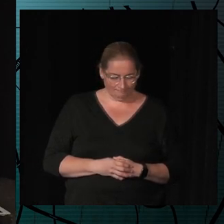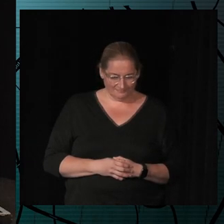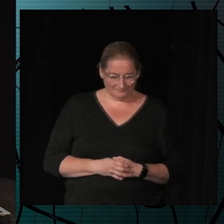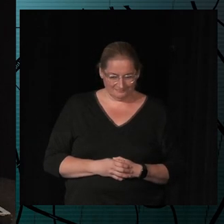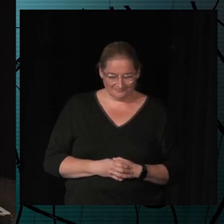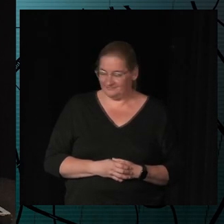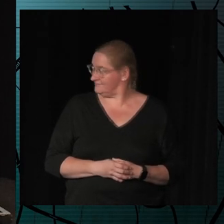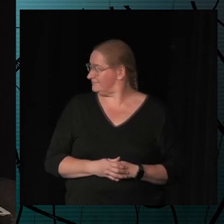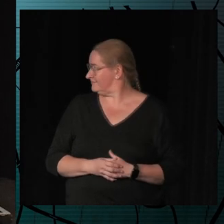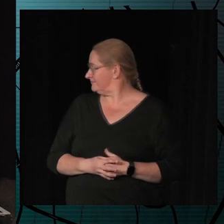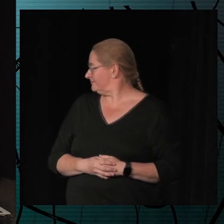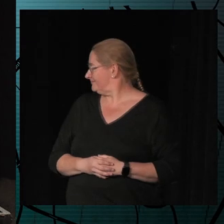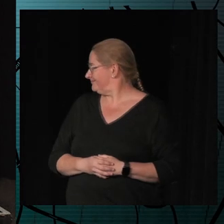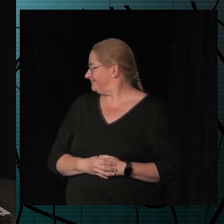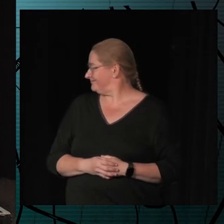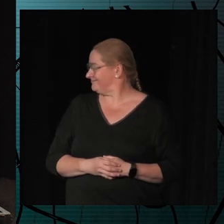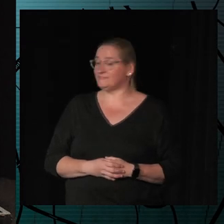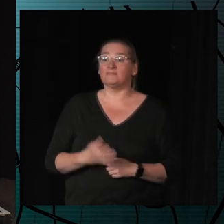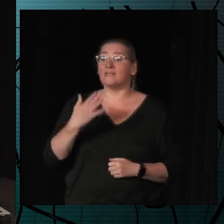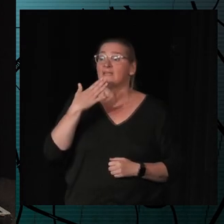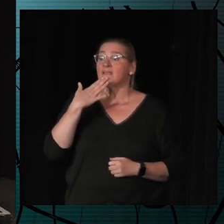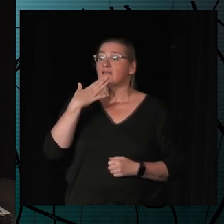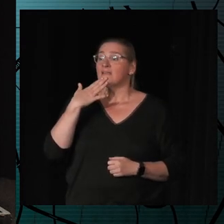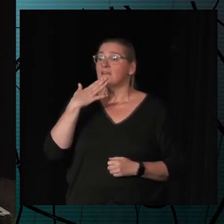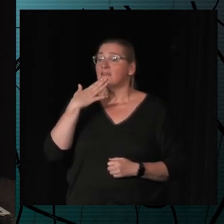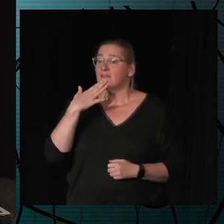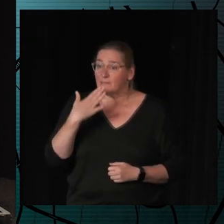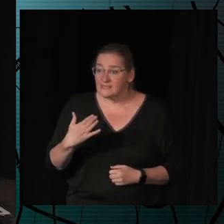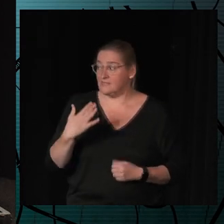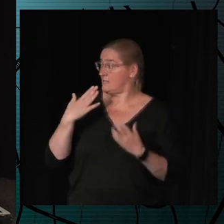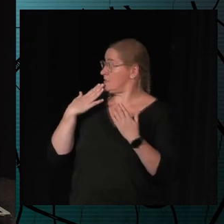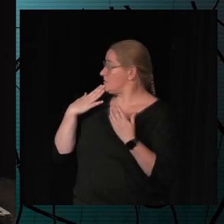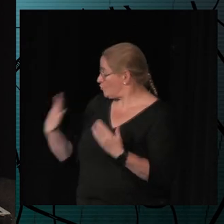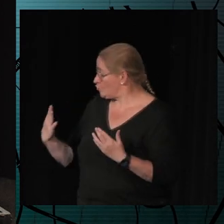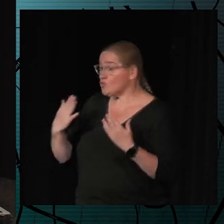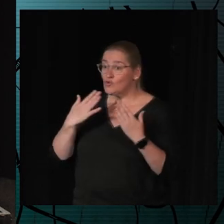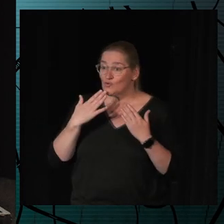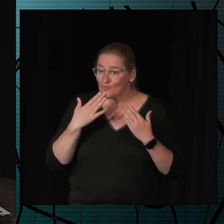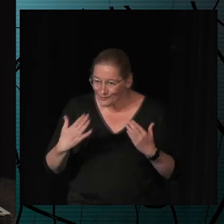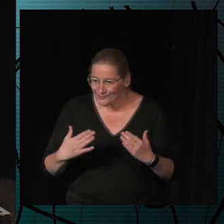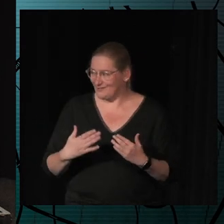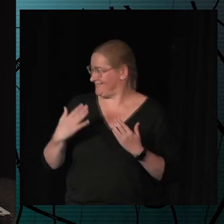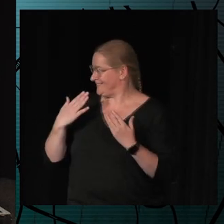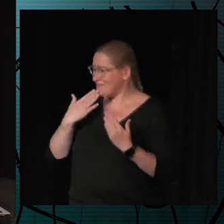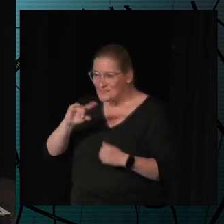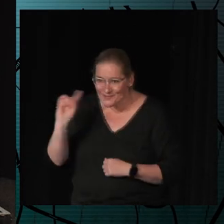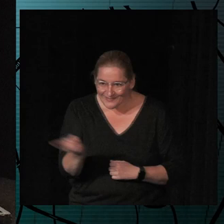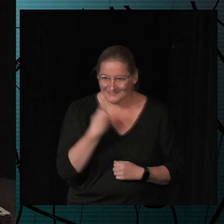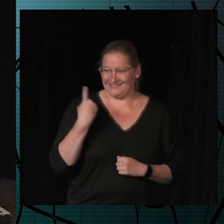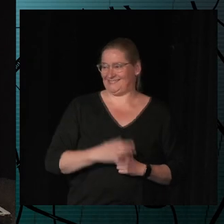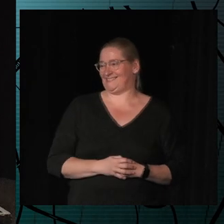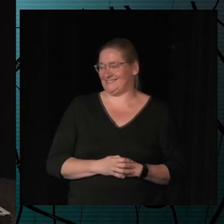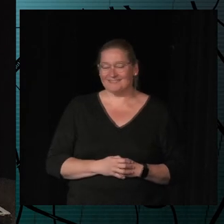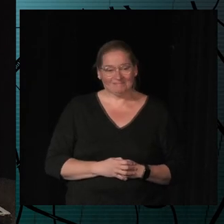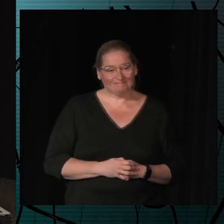merci bien merci et bonjour à tous bonjour bonjour Patrick bonjour Guillaum bonjour à tous